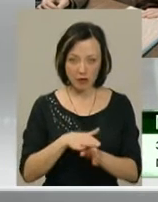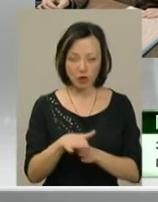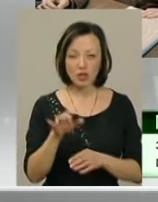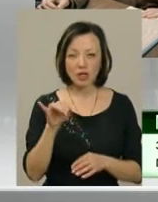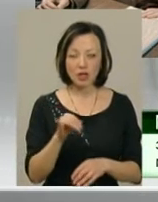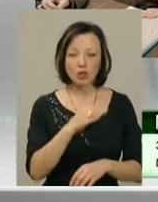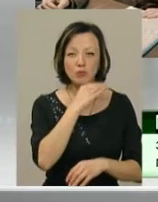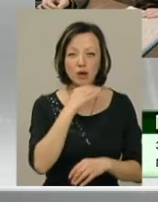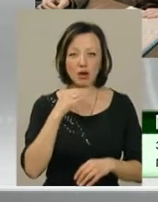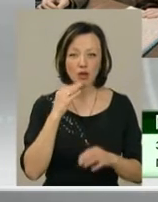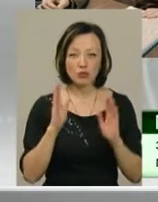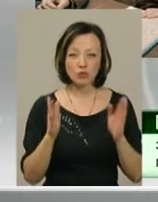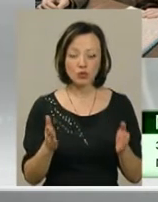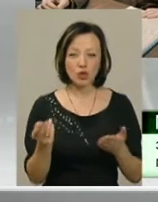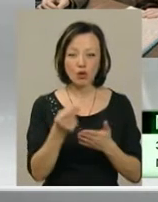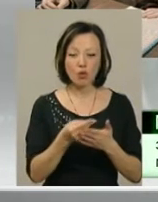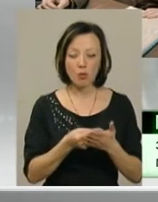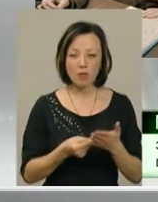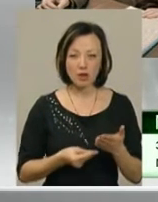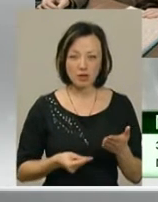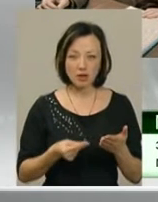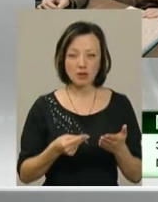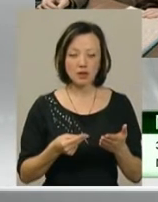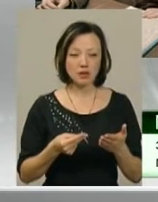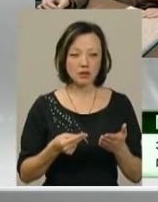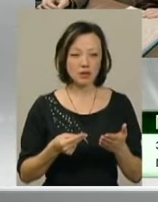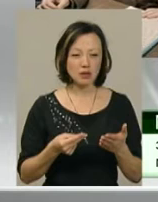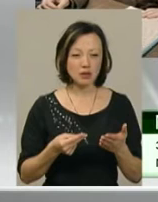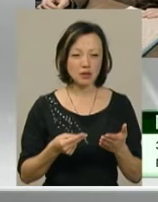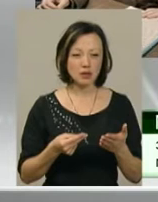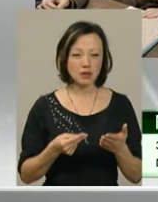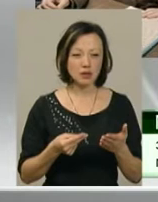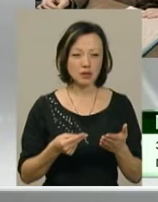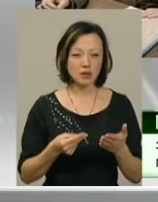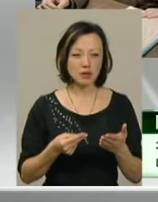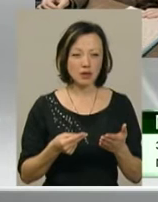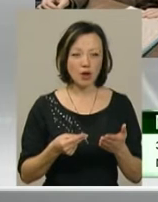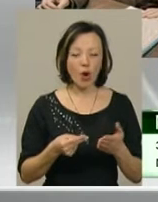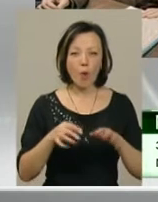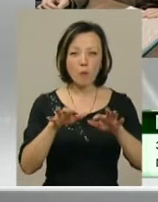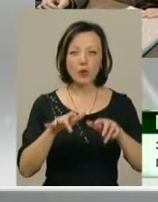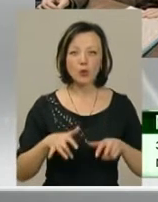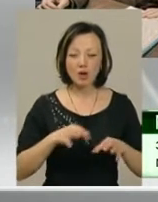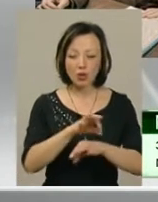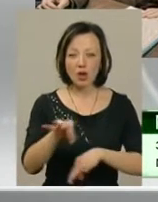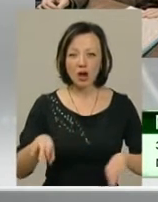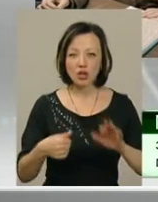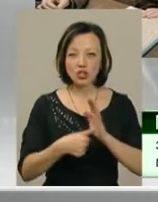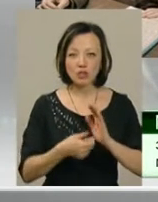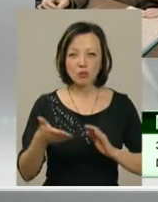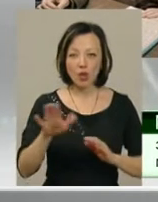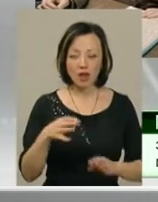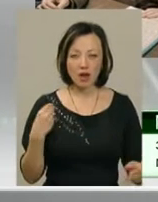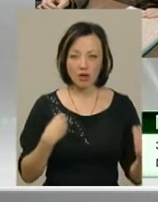також дуже багато буде робіт представлених комп'ютерною графікою. Ще 6 моделей одягу, 3 моделі з